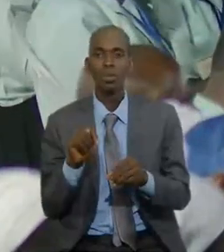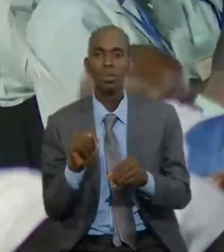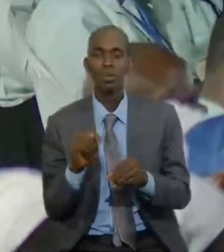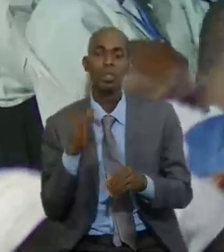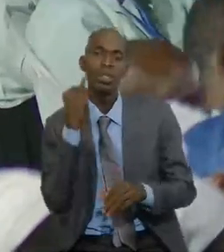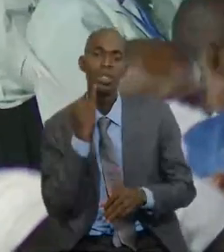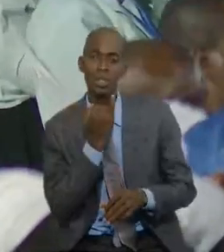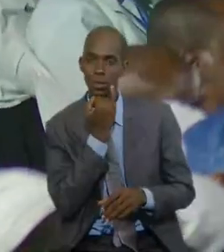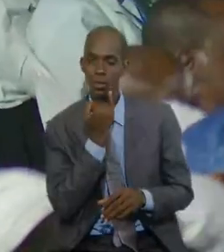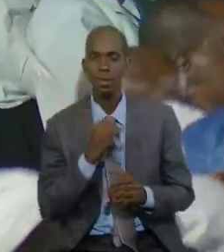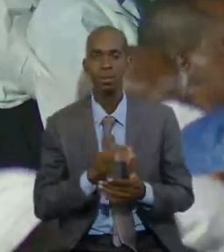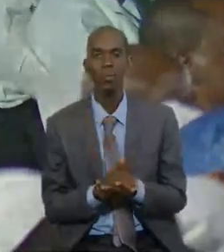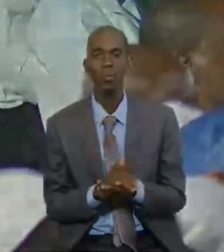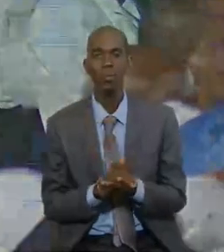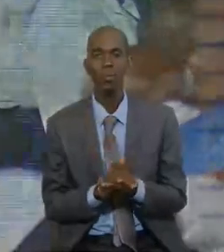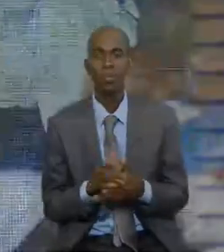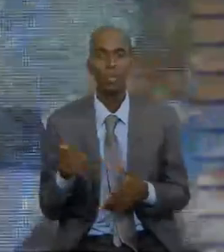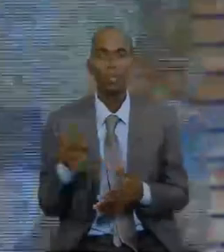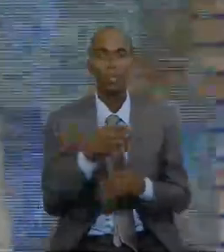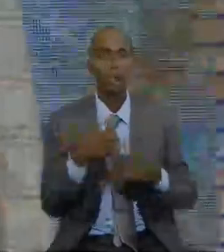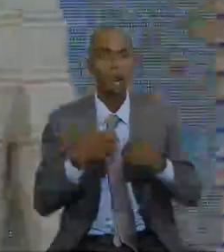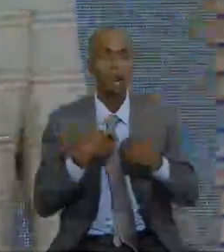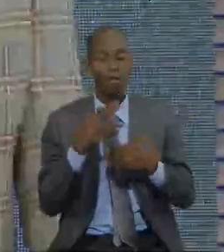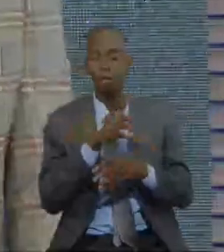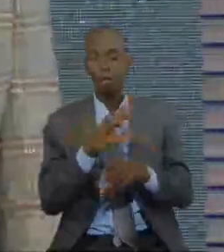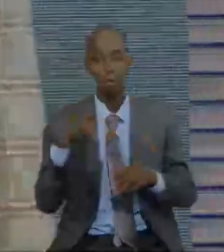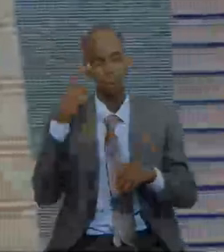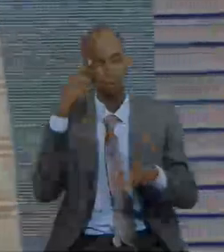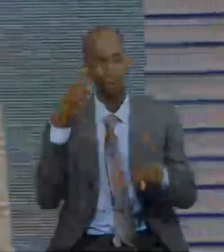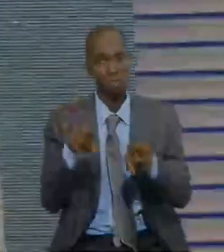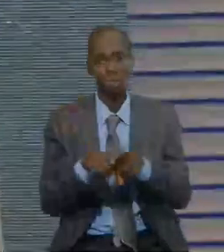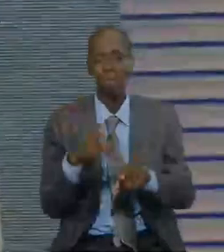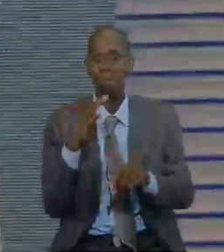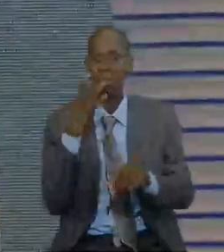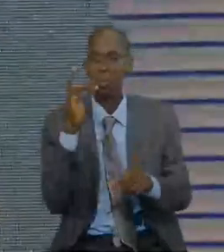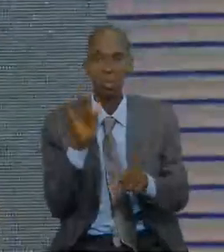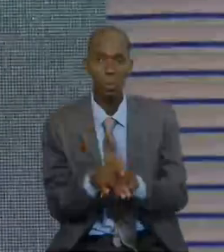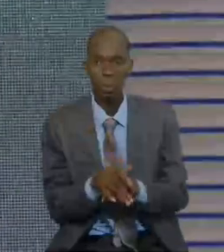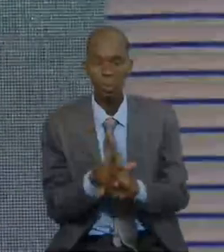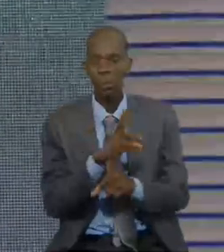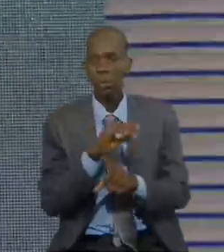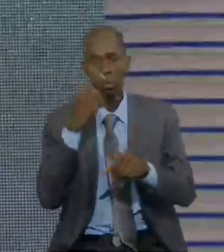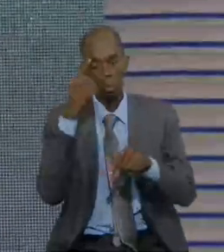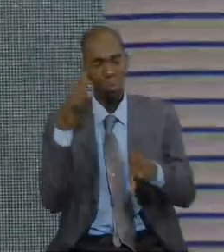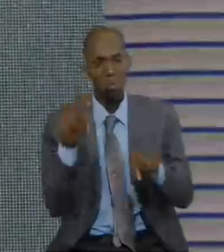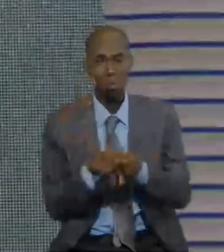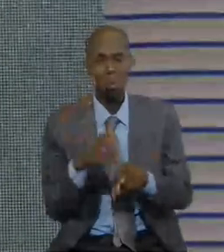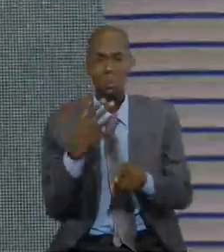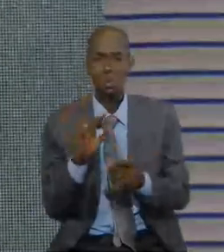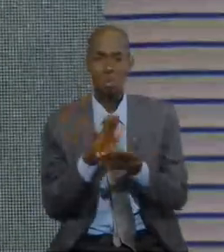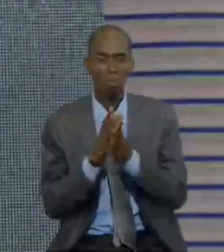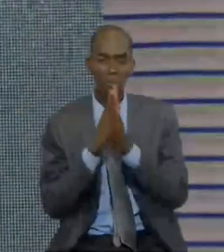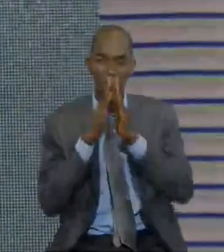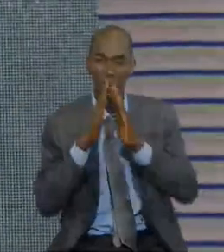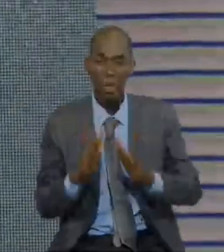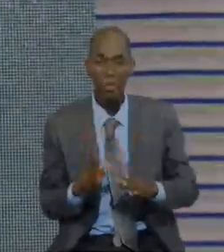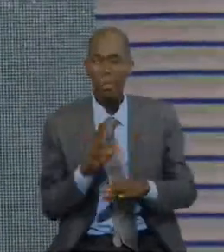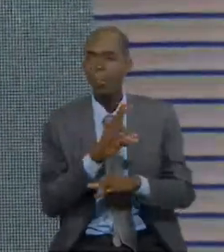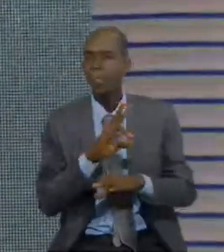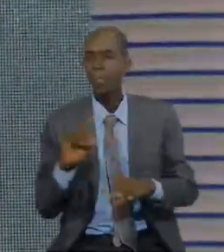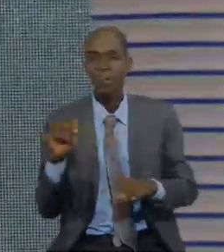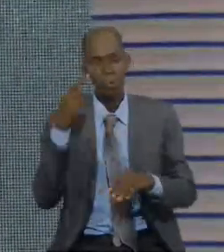privé du droit étranger de la cité en Israël étranger aux alliants de la promesse